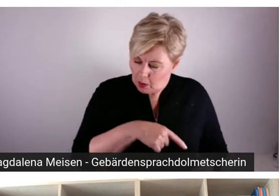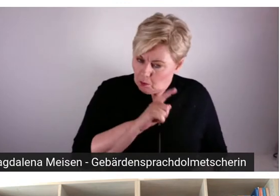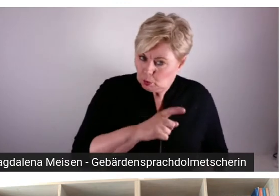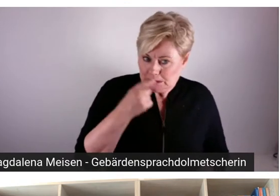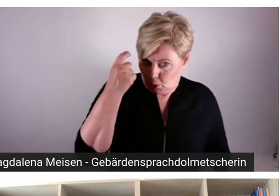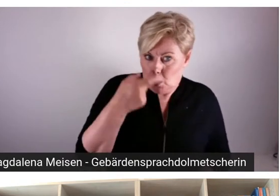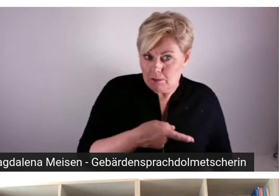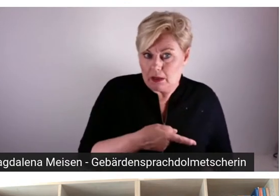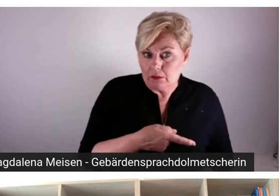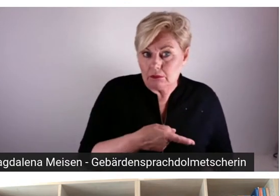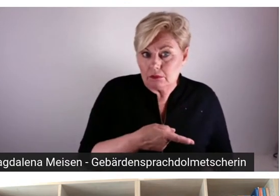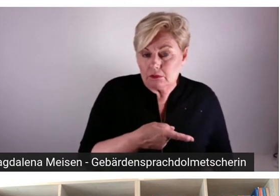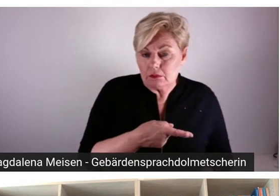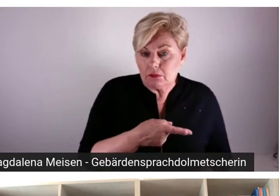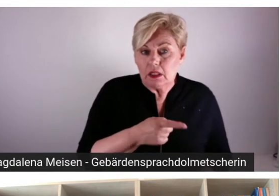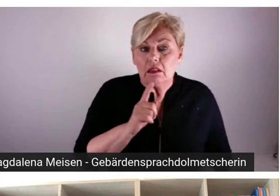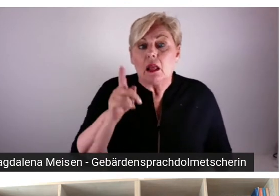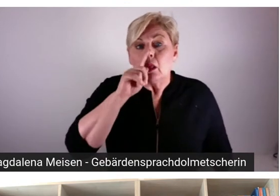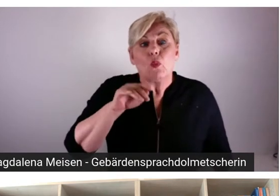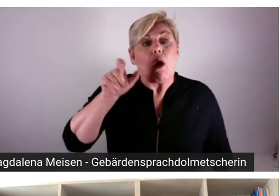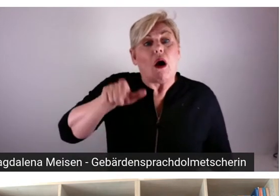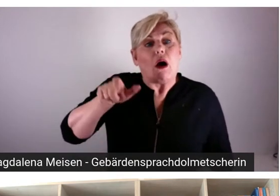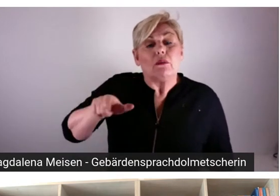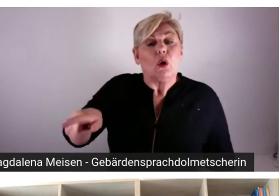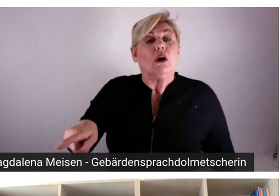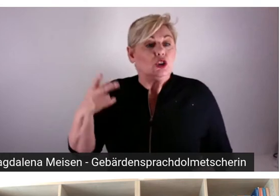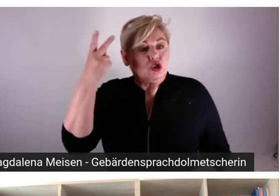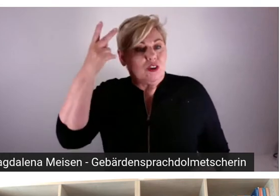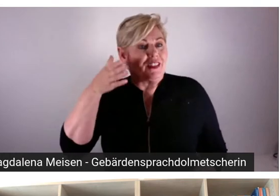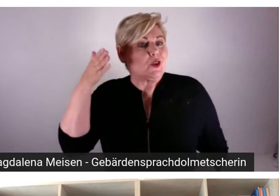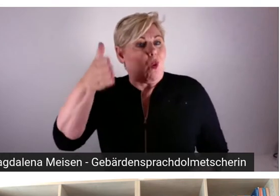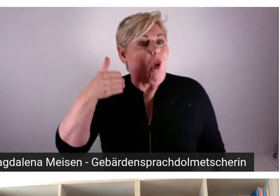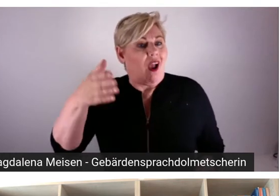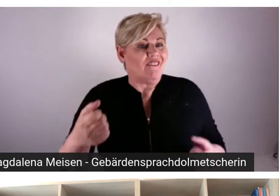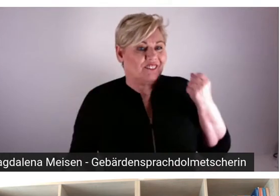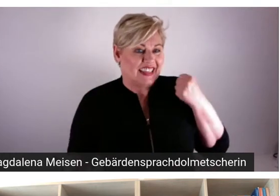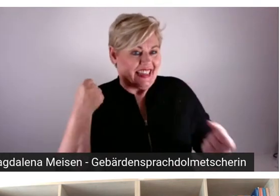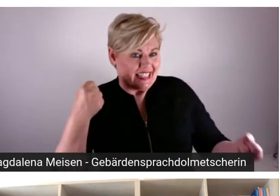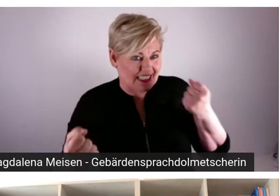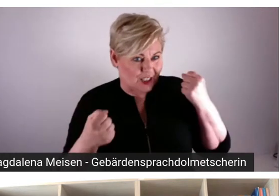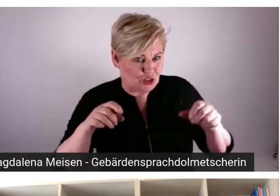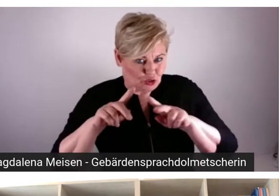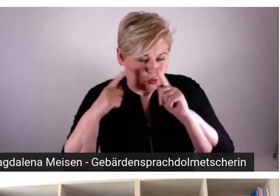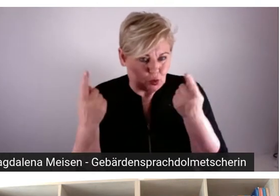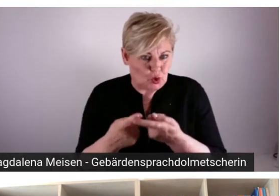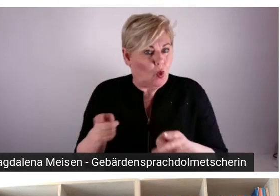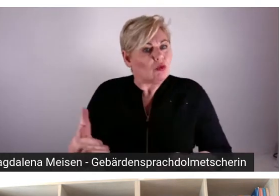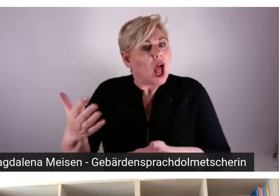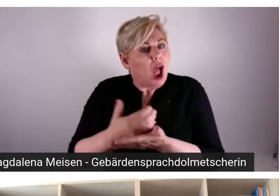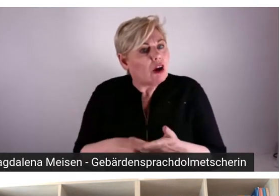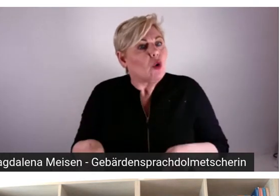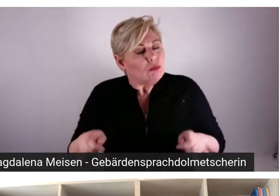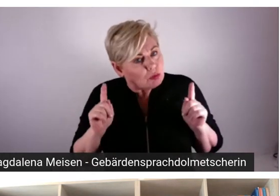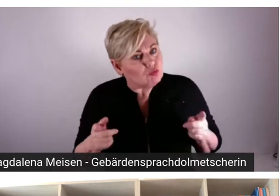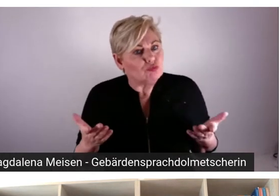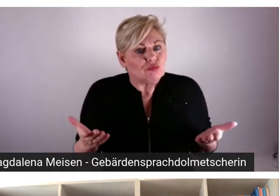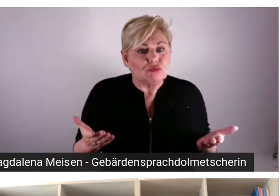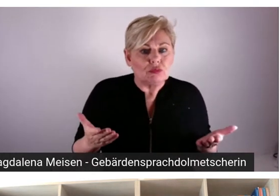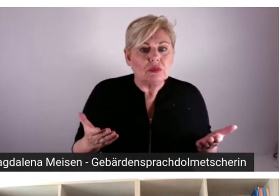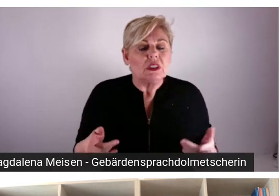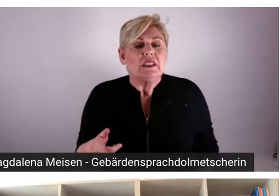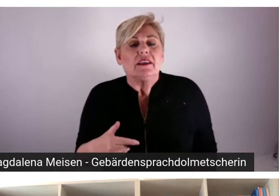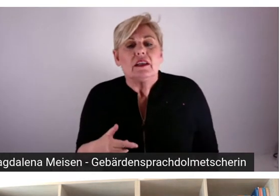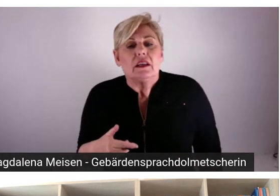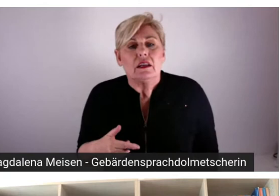über diejenigen, die ohnehin ins Fitnessstudio gehen und die ohnehin von ihrem Einkommen her vielleicht nicht zwingend auf